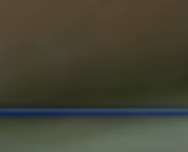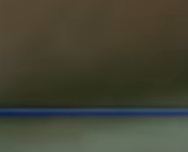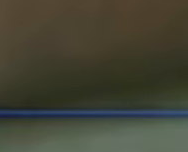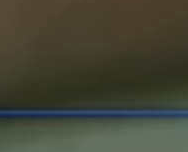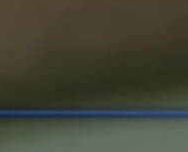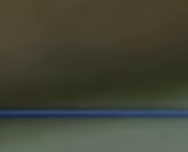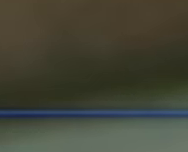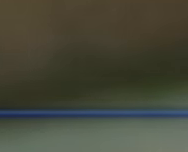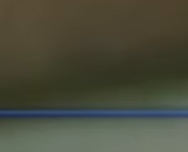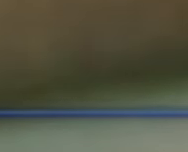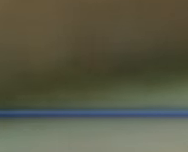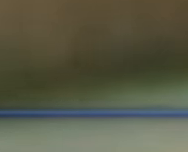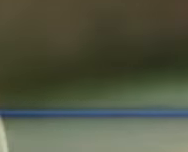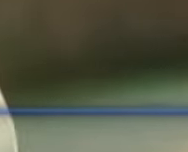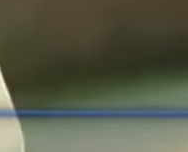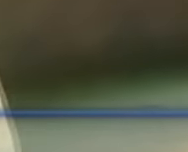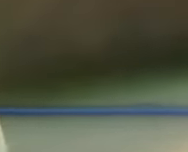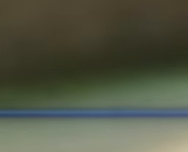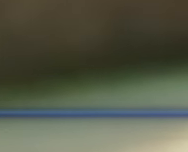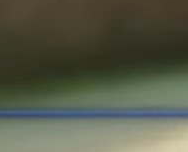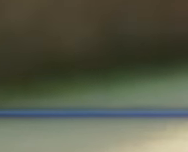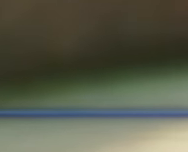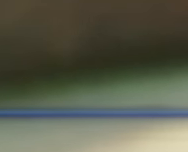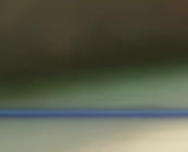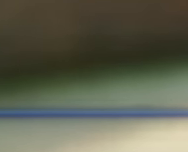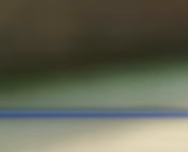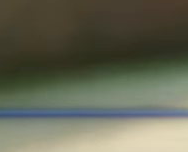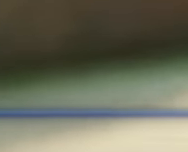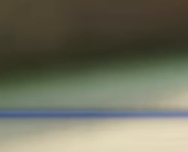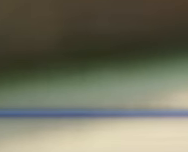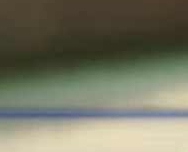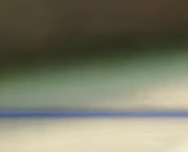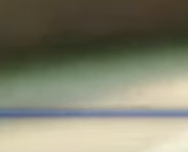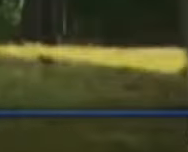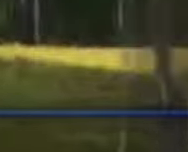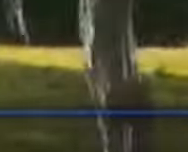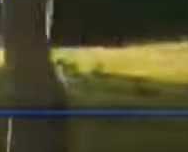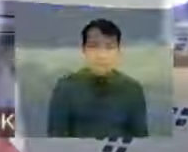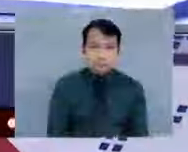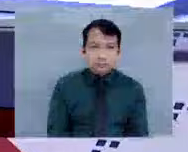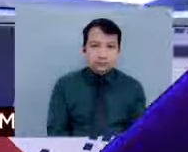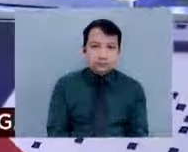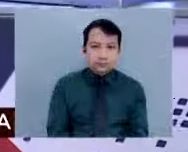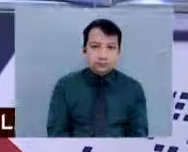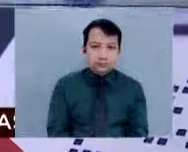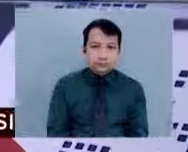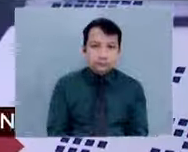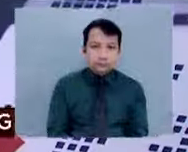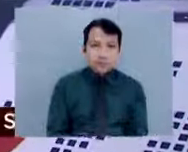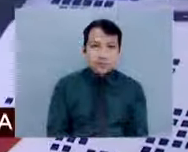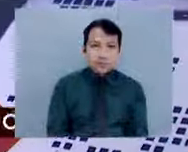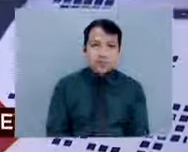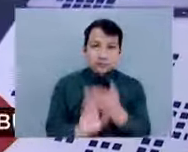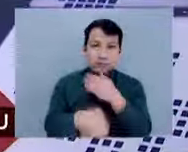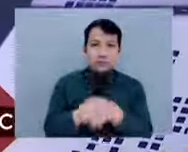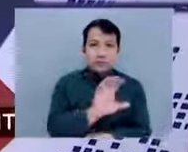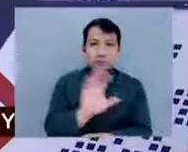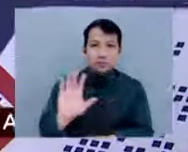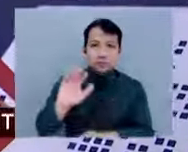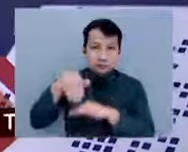At EXO vocalist na si Dio babalik sa Pilipinas para mag-concert. Magbabalik pa ang Frontline